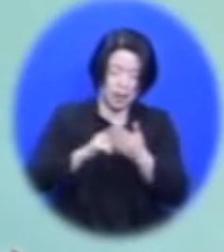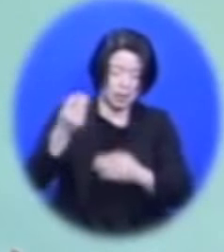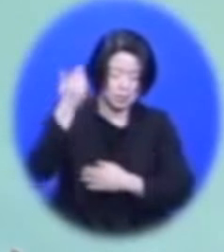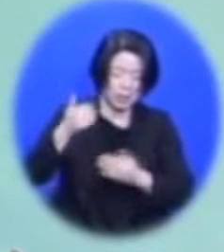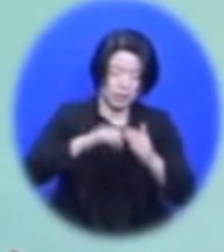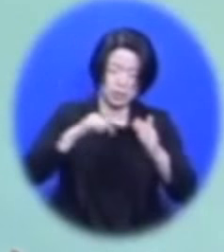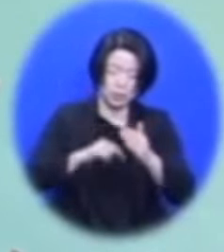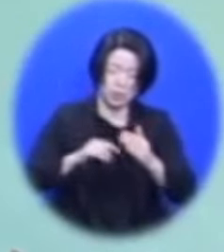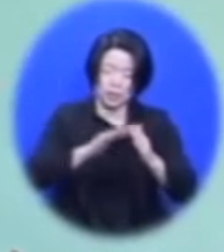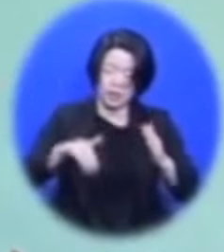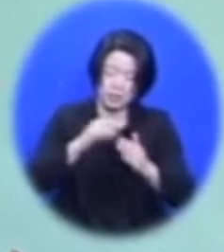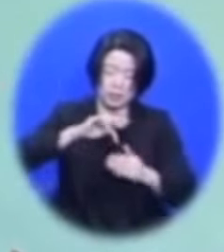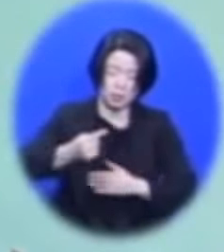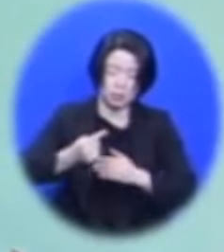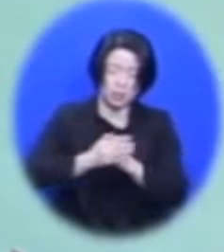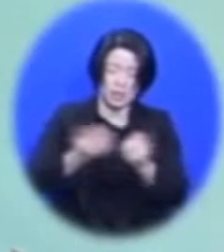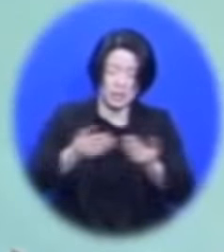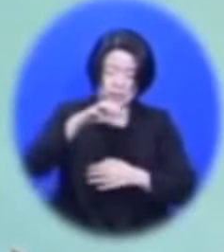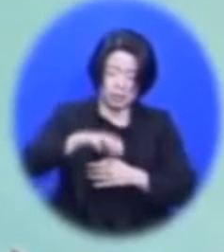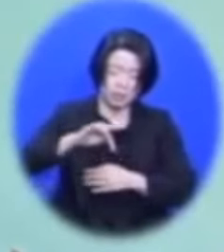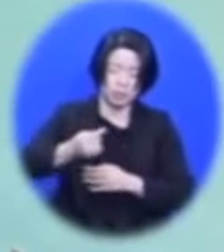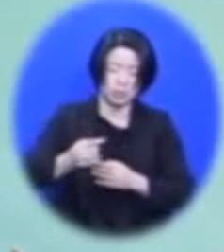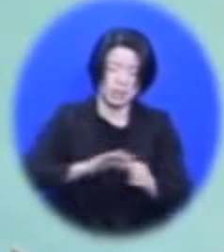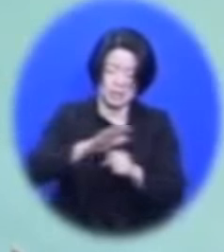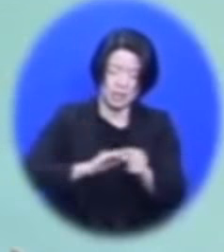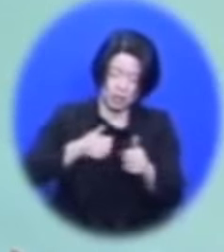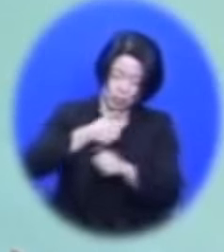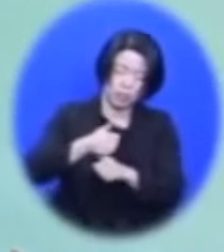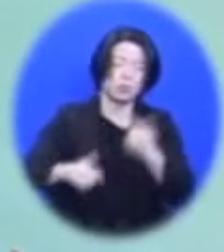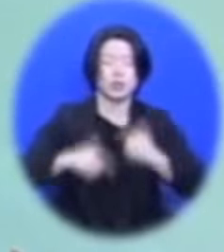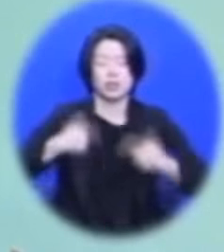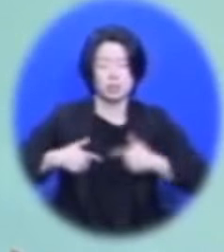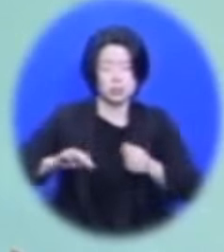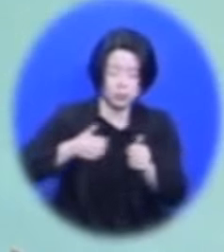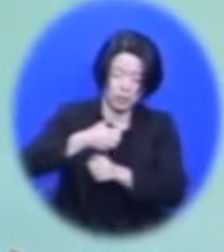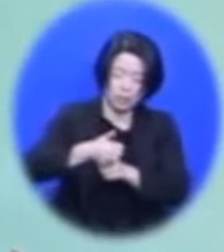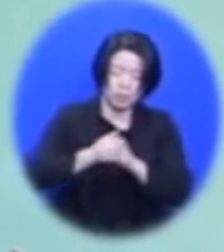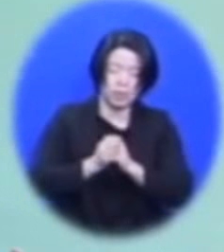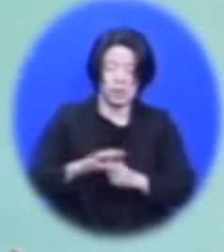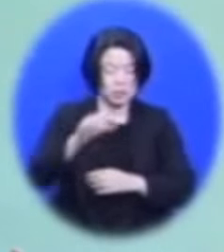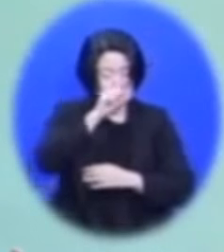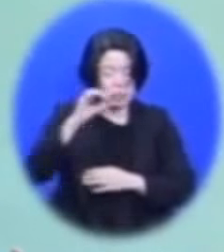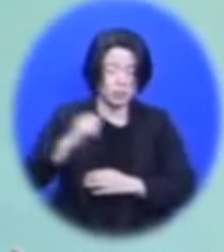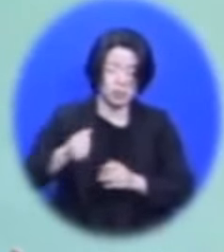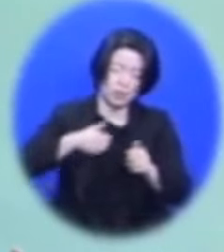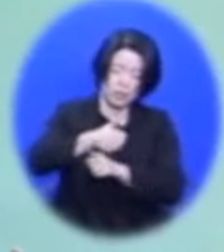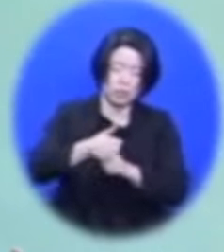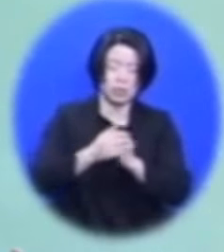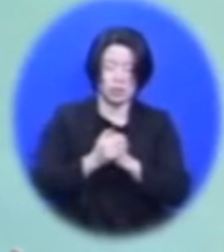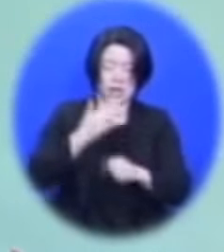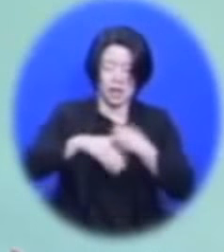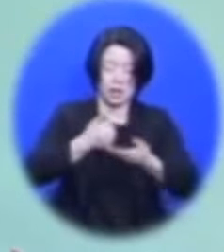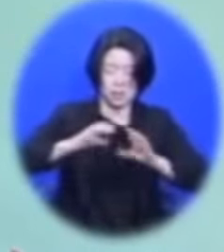가정에서도, 일터에서도 사랑으로 이기고 기쁨으로 이기고 선으로 이기고